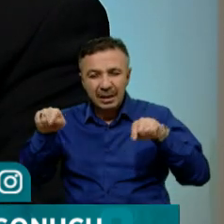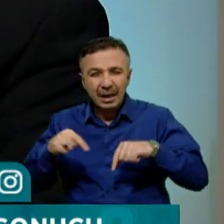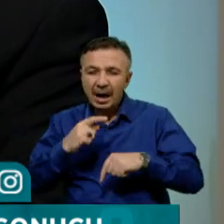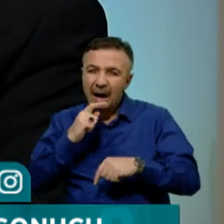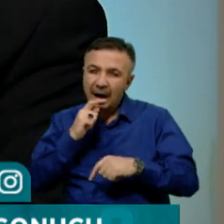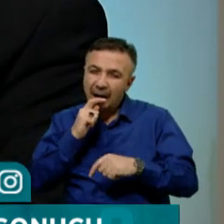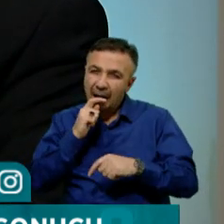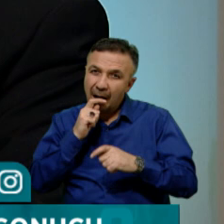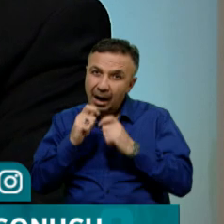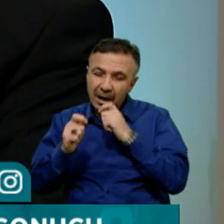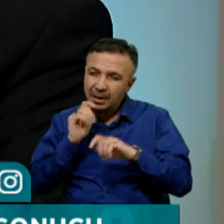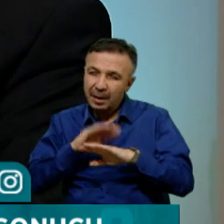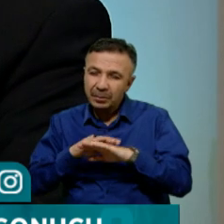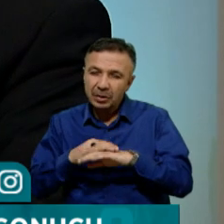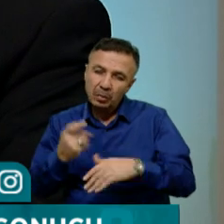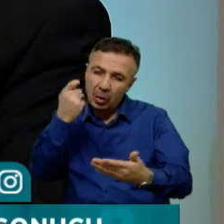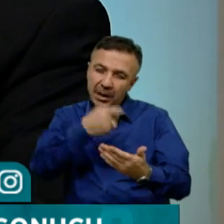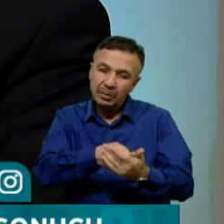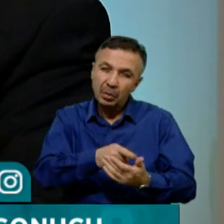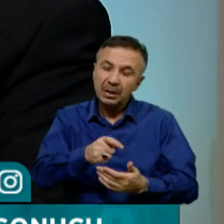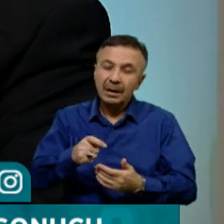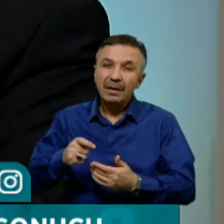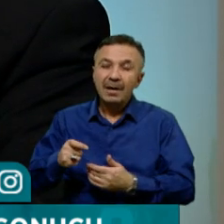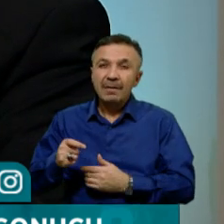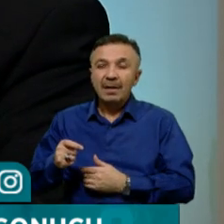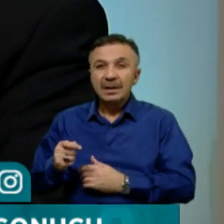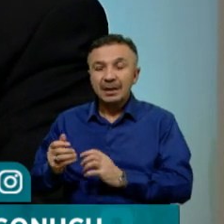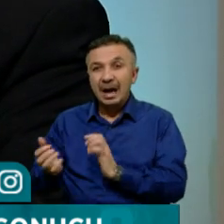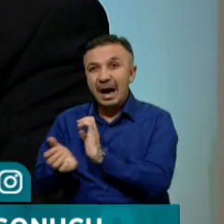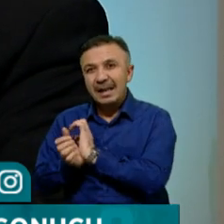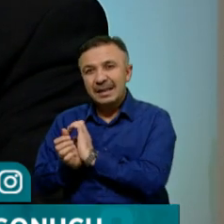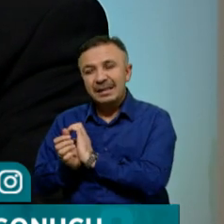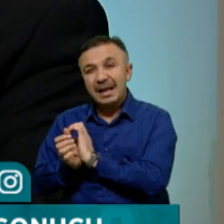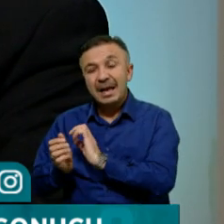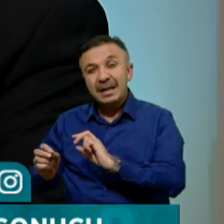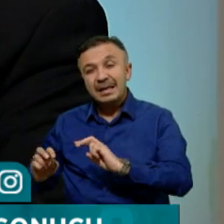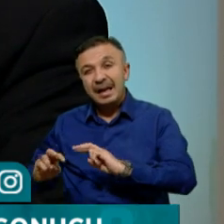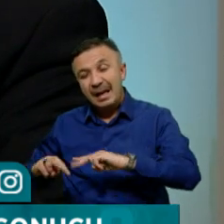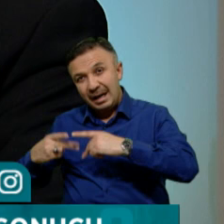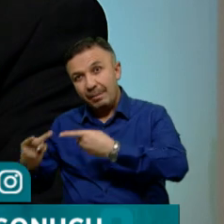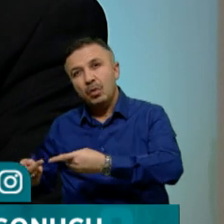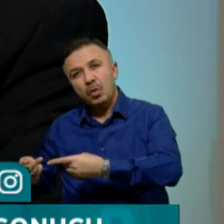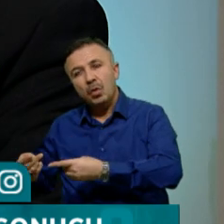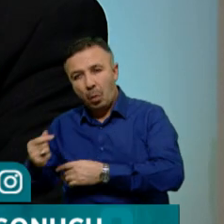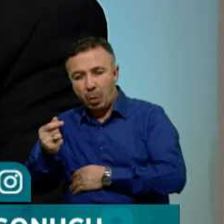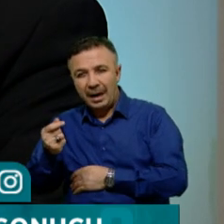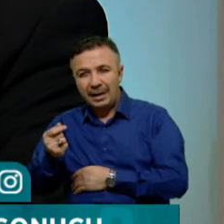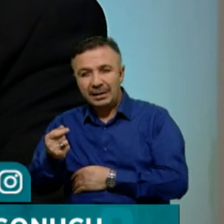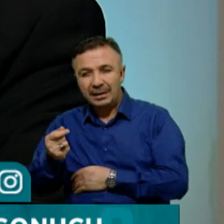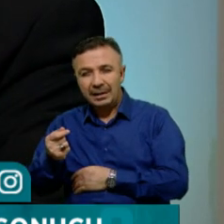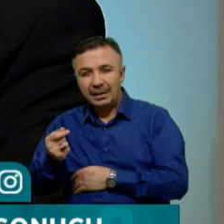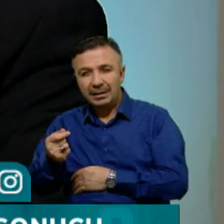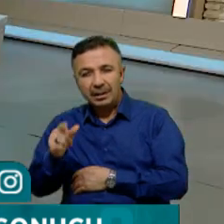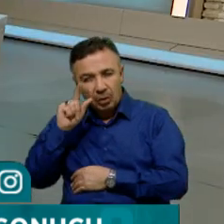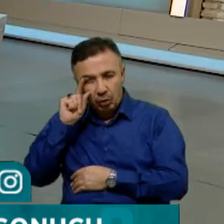ancak oradan gelen varislere gelen artı paranın Men şeyinde problem olmaz galiba